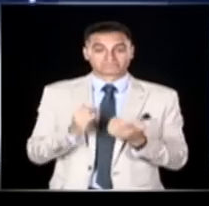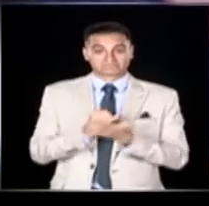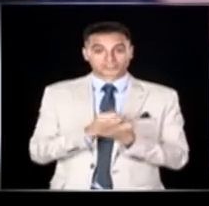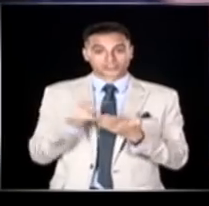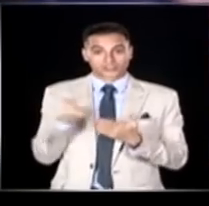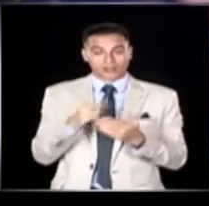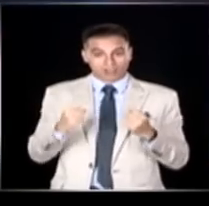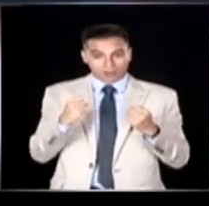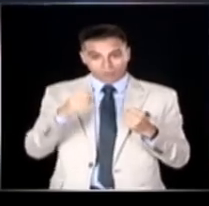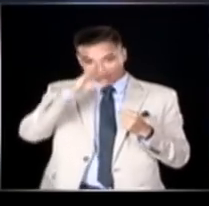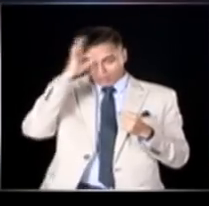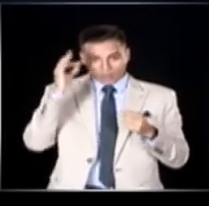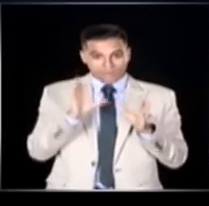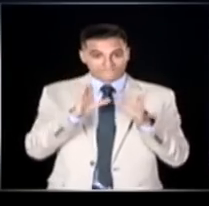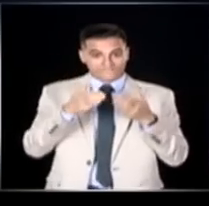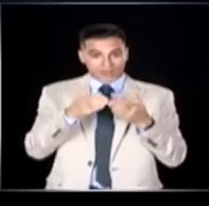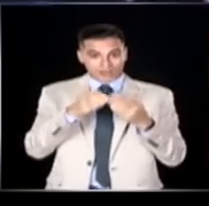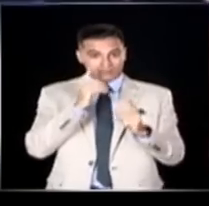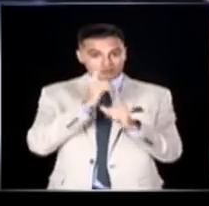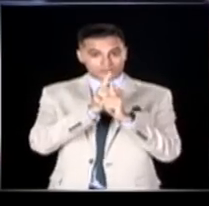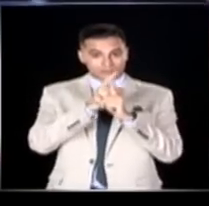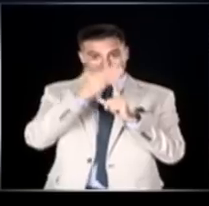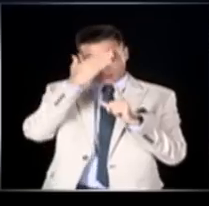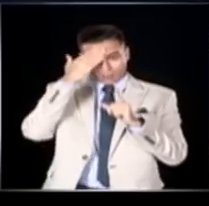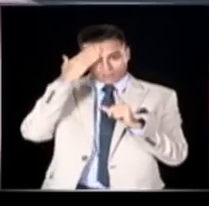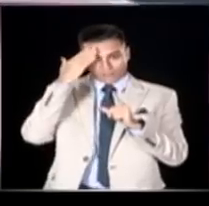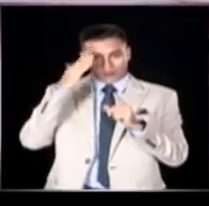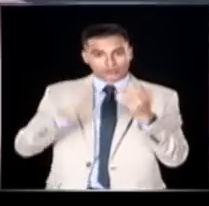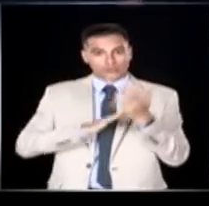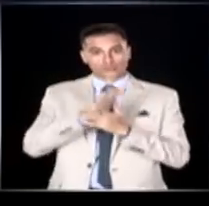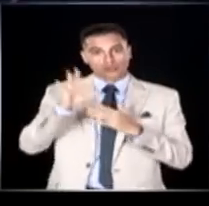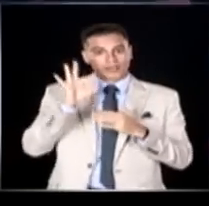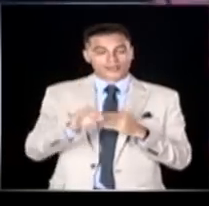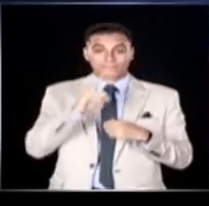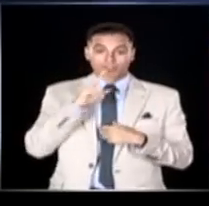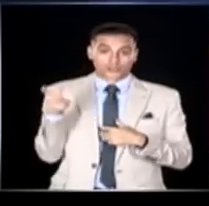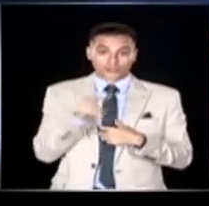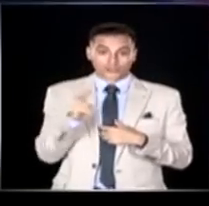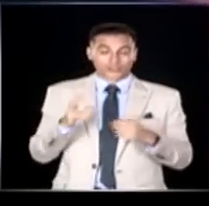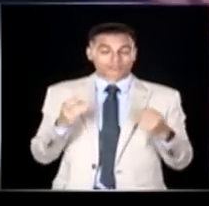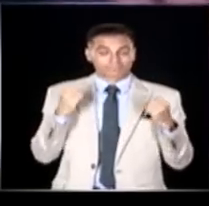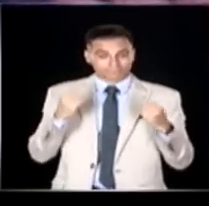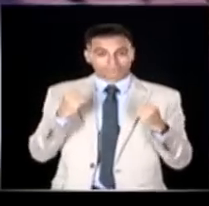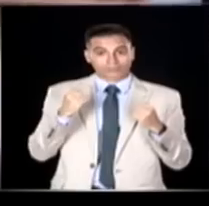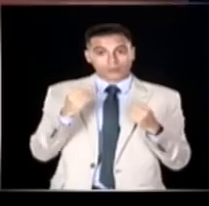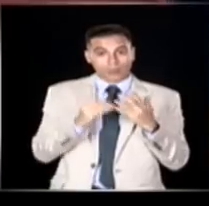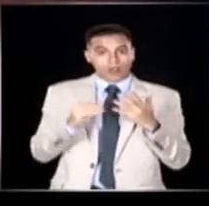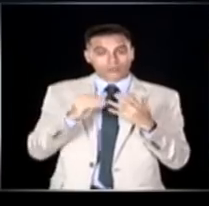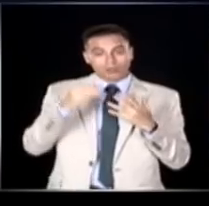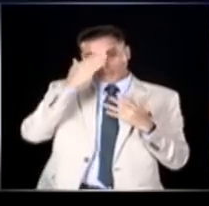مدرستين لو بيلعبوا فريق بخبرة كانت هتبقى مشكلة كبيرة جدا، علشان هما الاثنين يكتسبوا